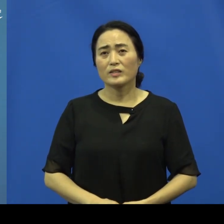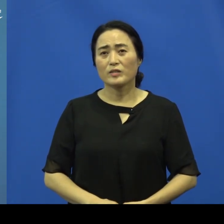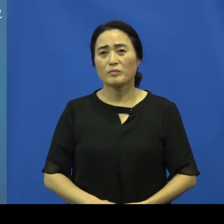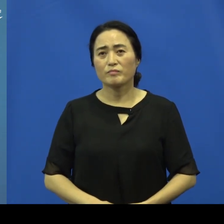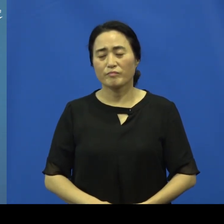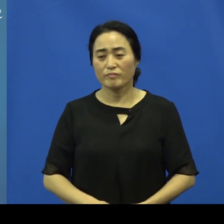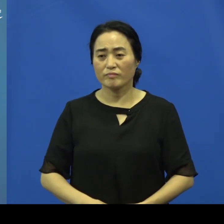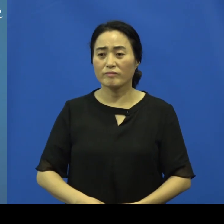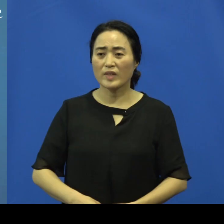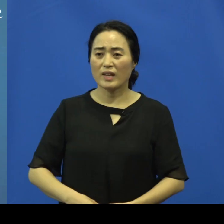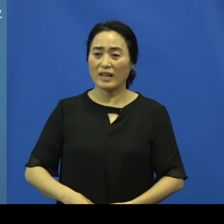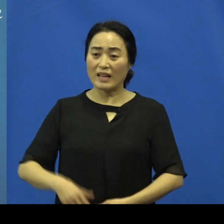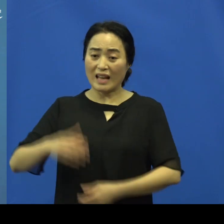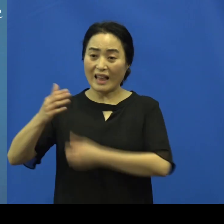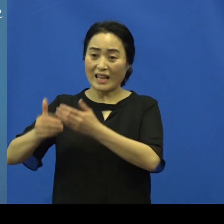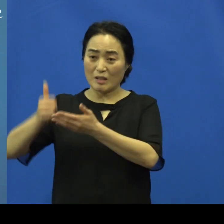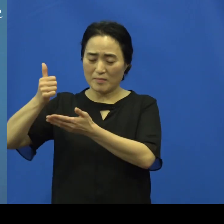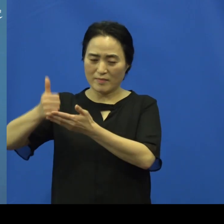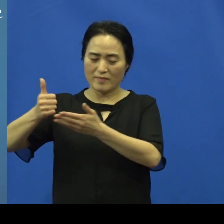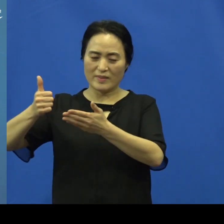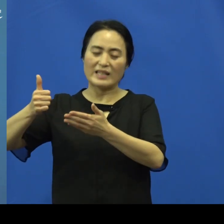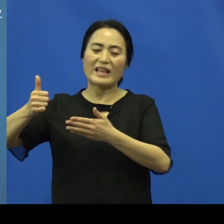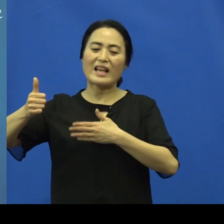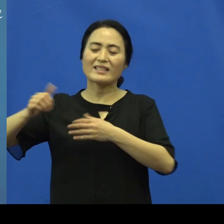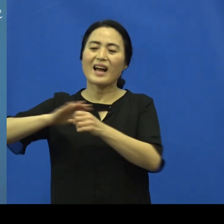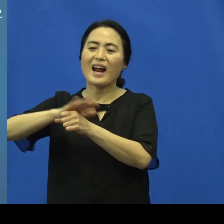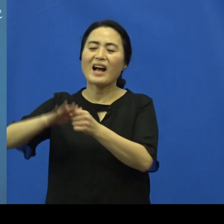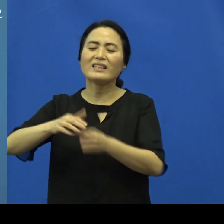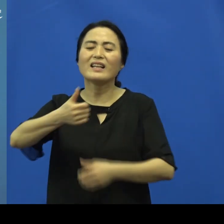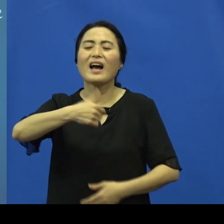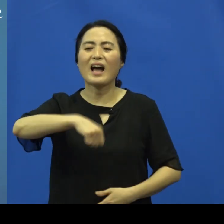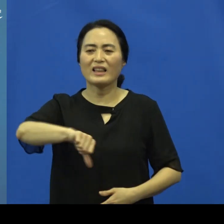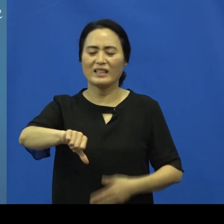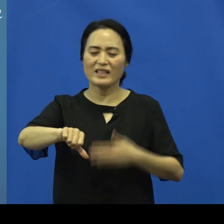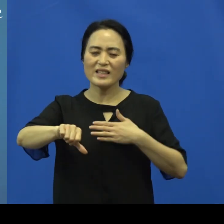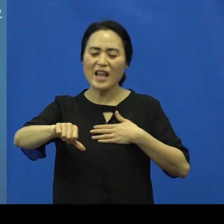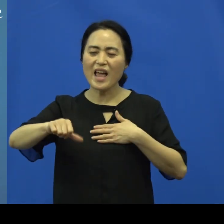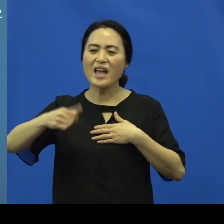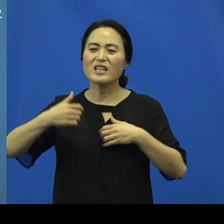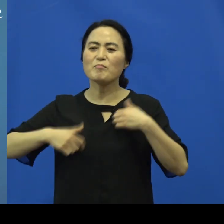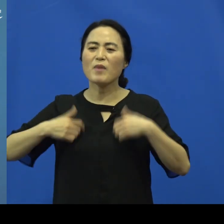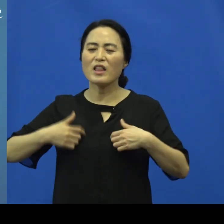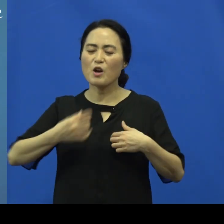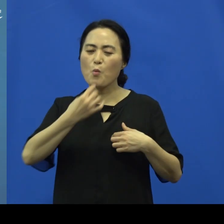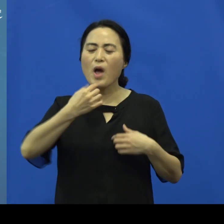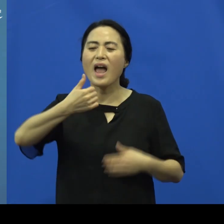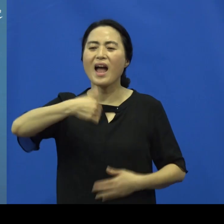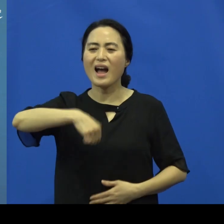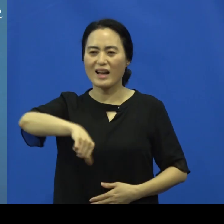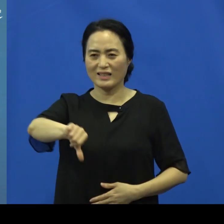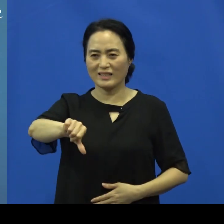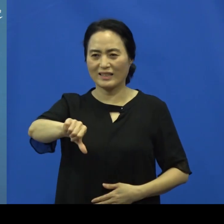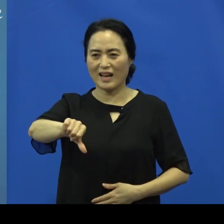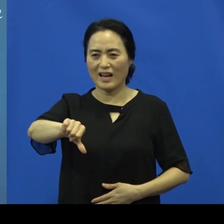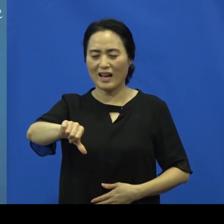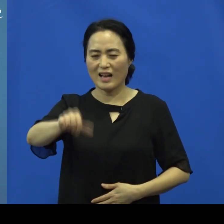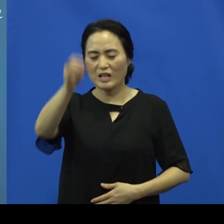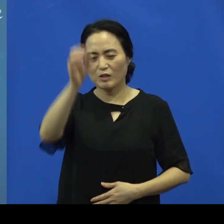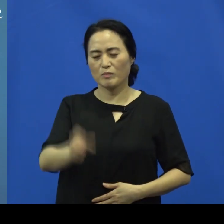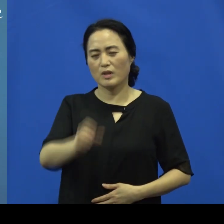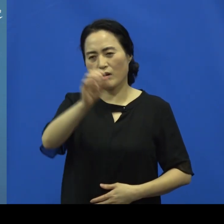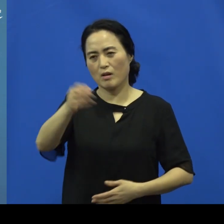이는 내 사랑하는 아들이요 내 기뻐하는 자라고 말씀했던 그 외아들, 그 외아들을 십자가에 매달아 죽였었던